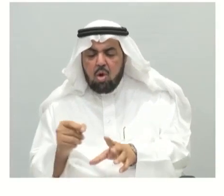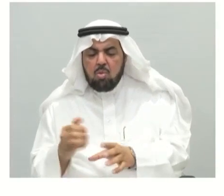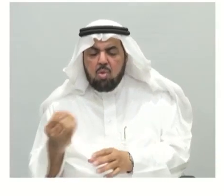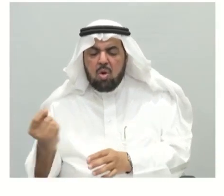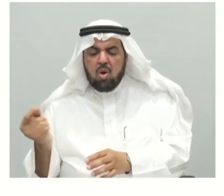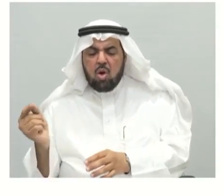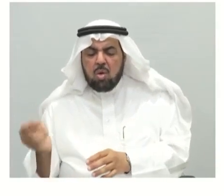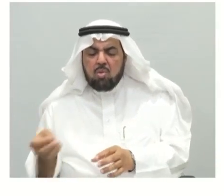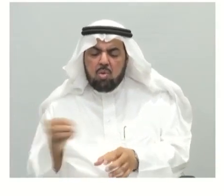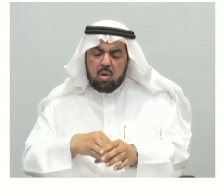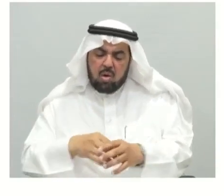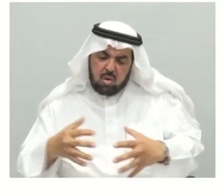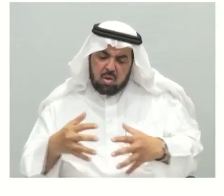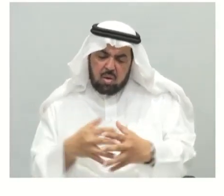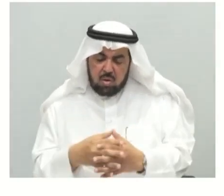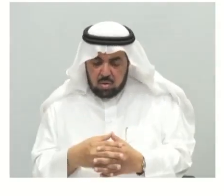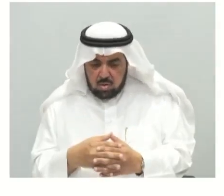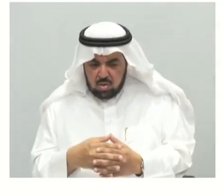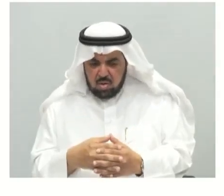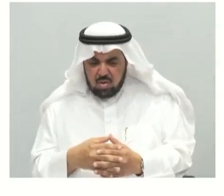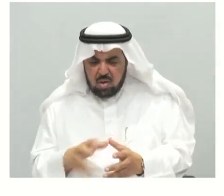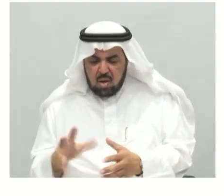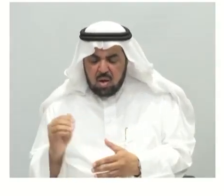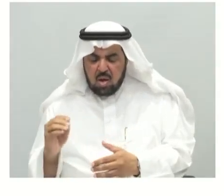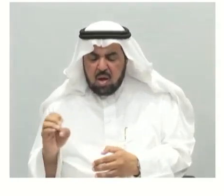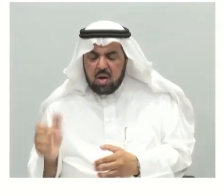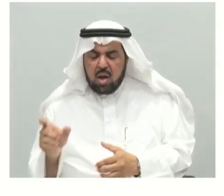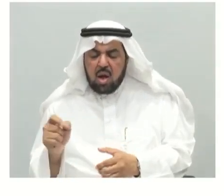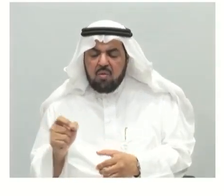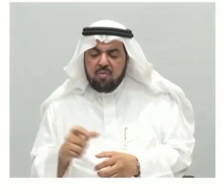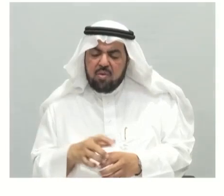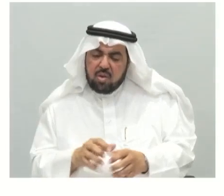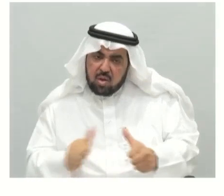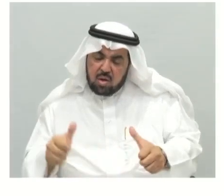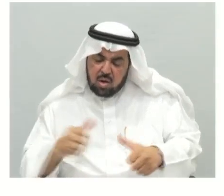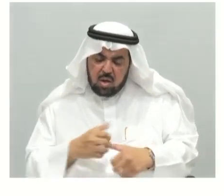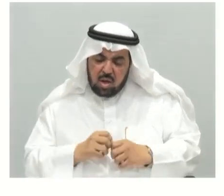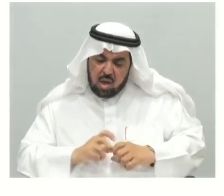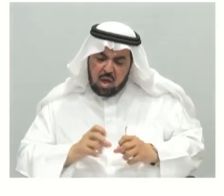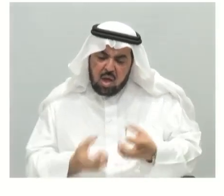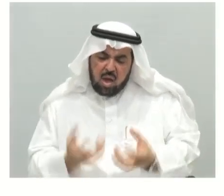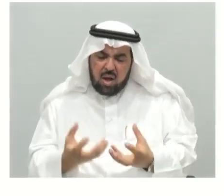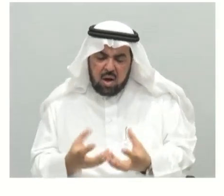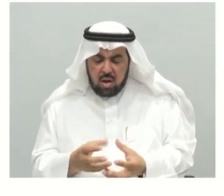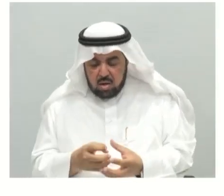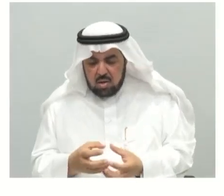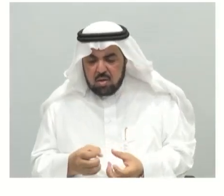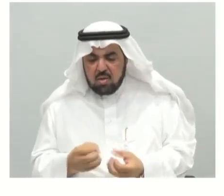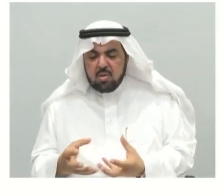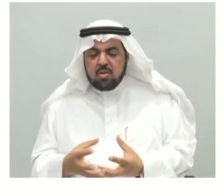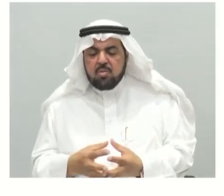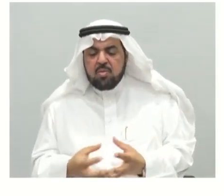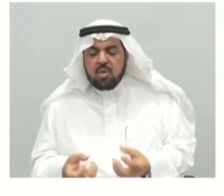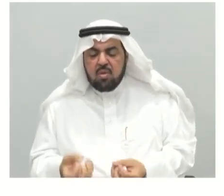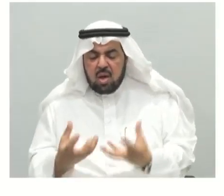قبل الحشرات وبما ان الخنافس غير قادره على توليد حراره من اجسام فان الخنافس تحصل تحصل على بيئه